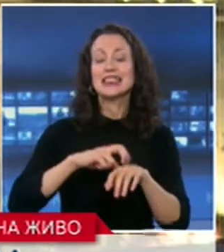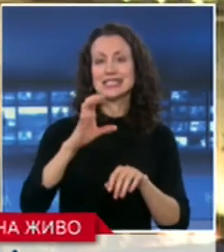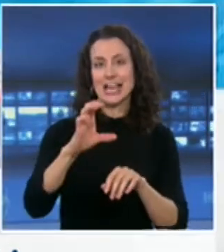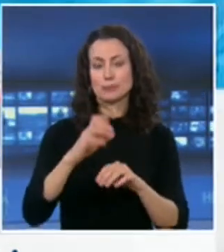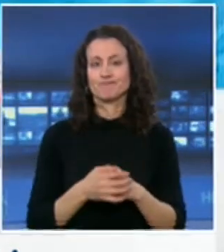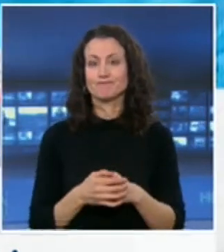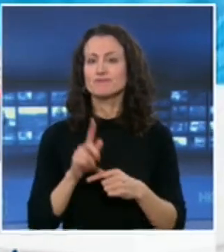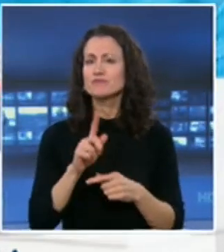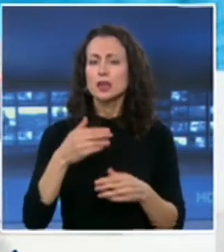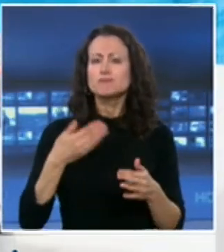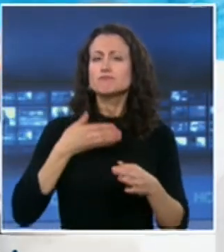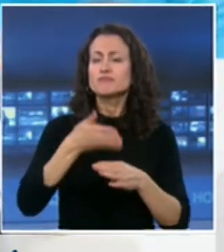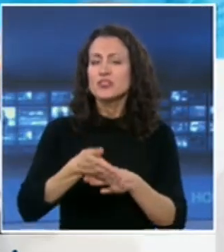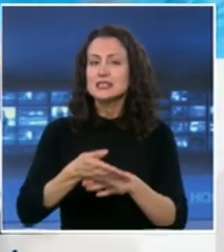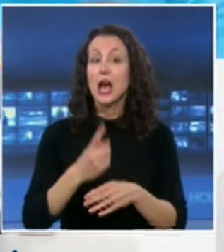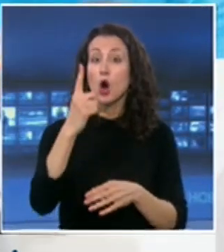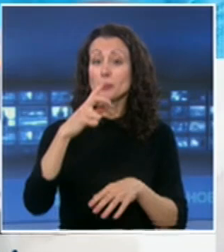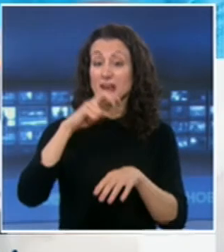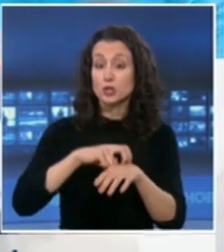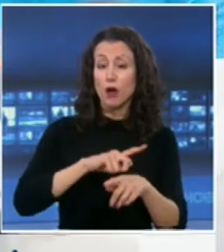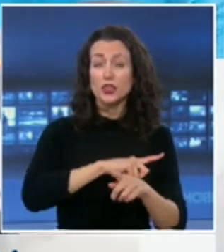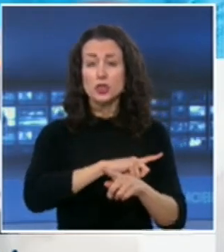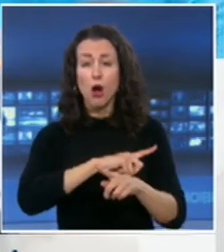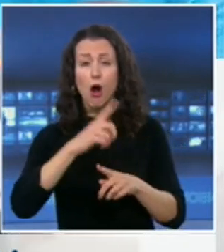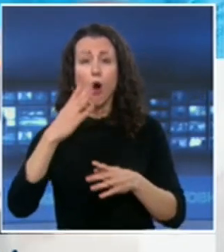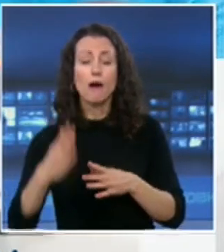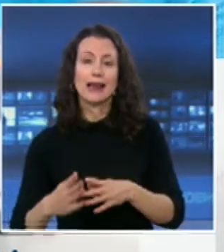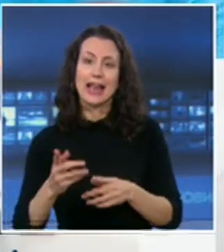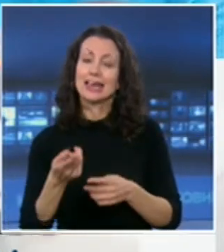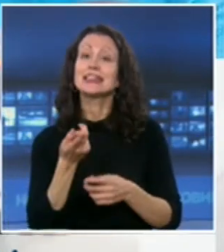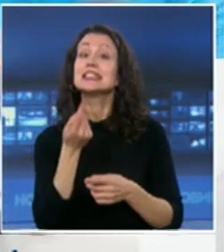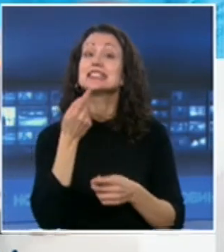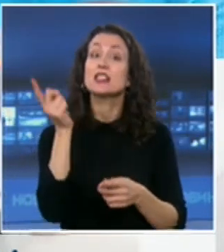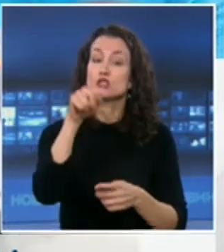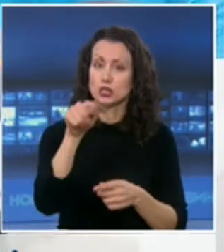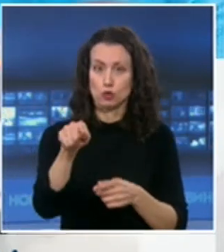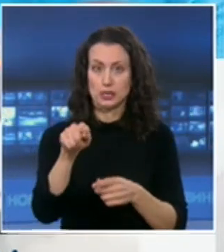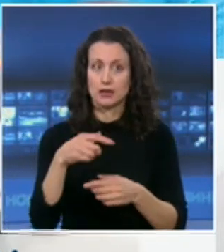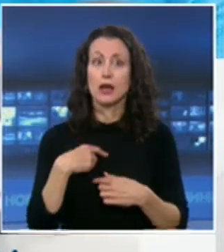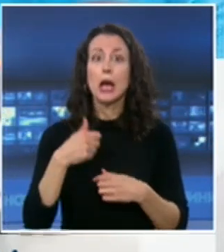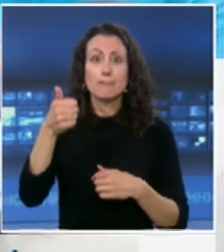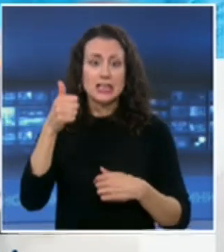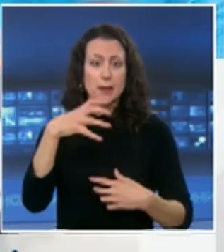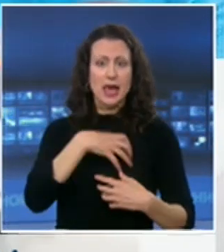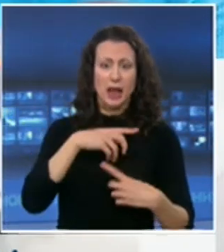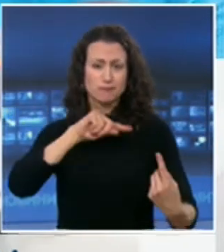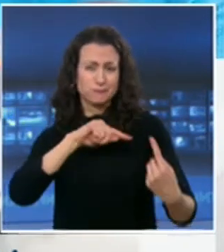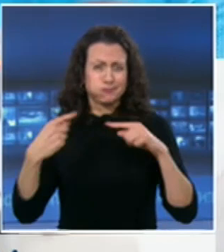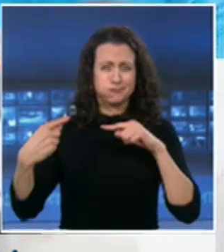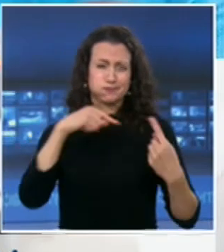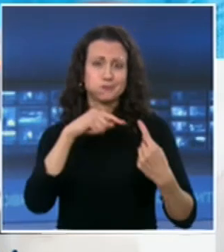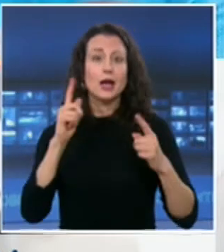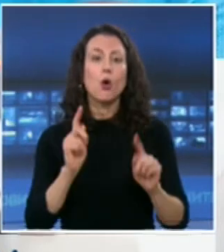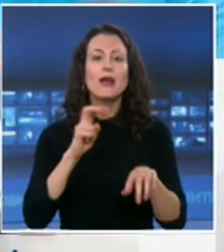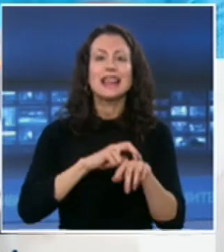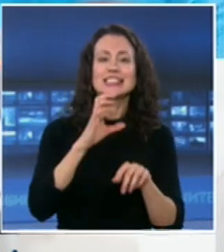сила от 1 декември и ще важи до края на следващата година. БСП и ГЕРБ влязоха в спор, кои данъци трябва да се намаляват